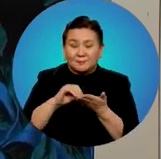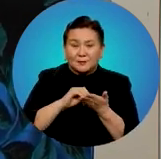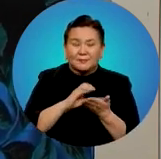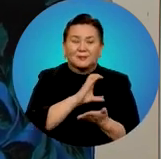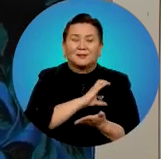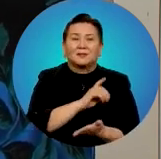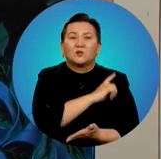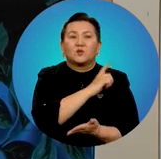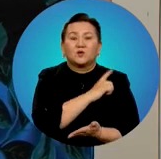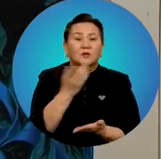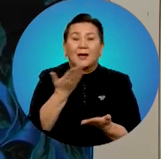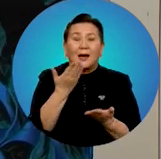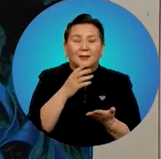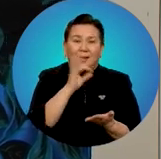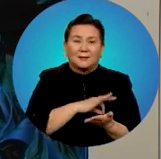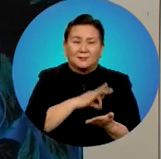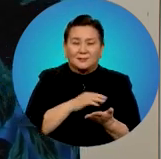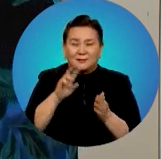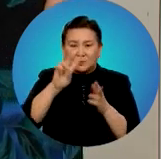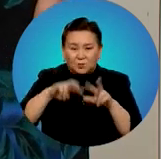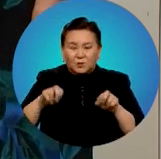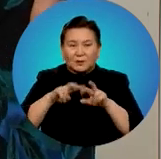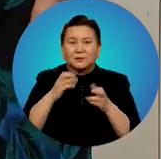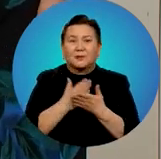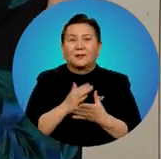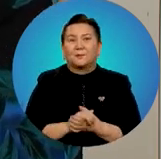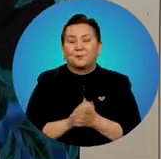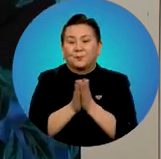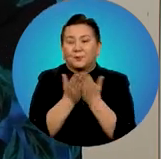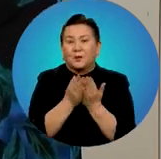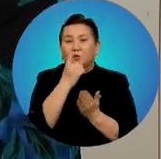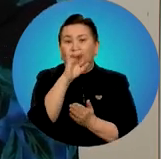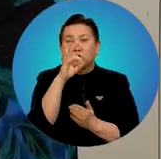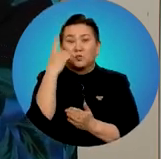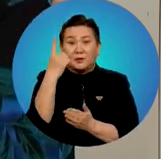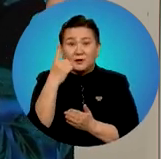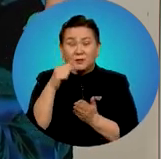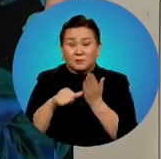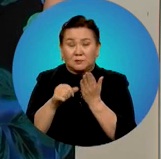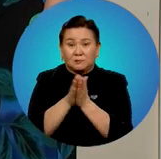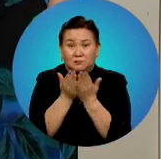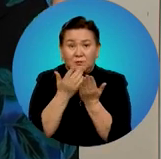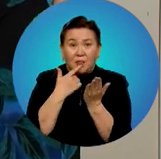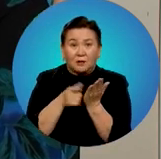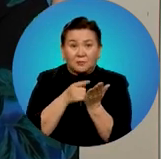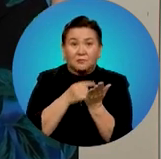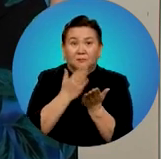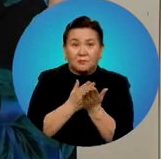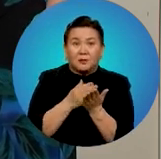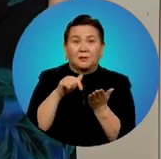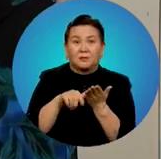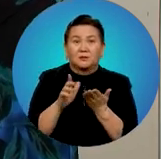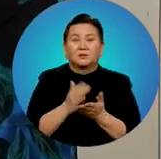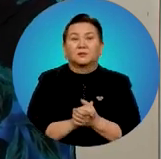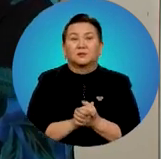сэтгэл хөдлөлийн арга хэрэглүүрийг хэрхэн ашигласныг бас судалж байгаа. За тэгэхээр сурах хүчгийн 101-р хуудаснд байгаа хялганд талын цагаан зэр хар цэр биш